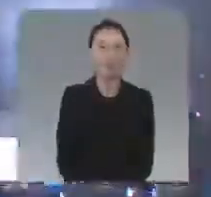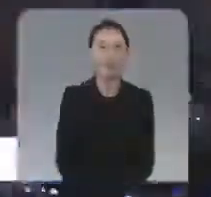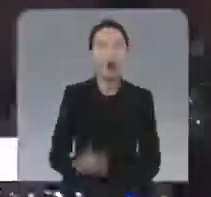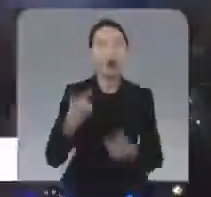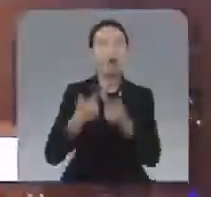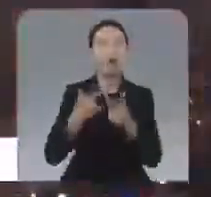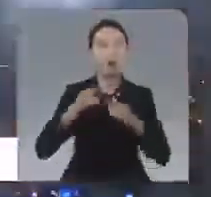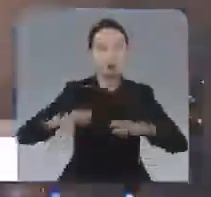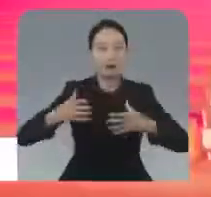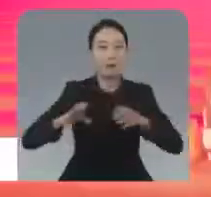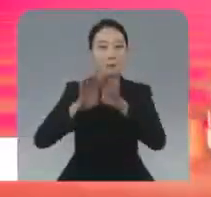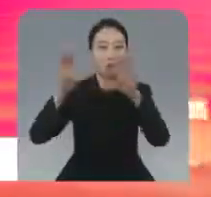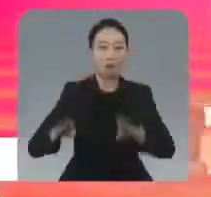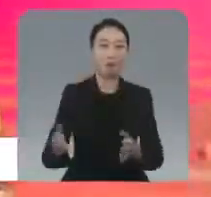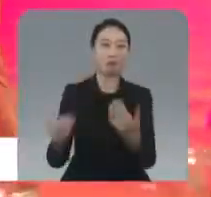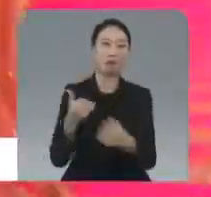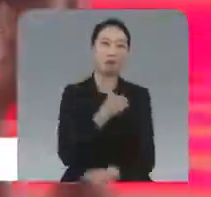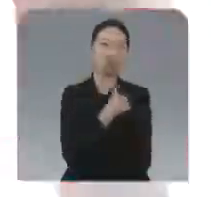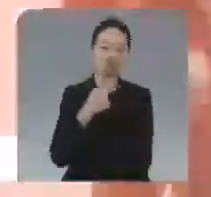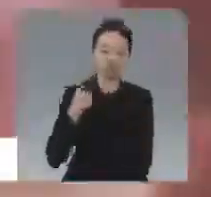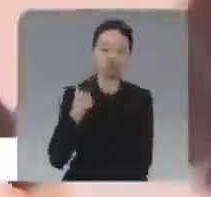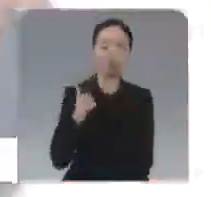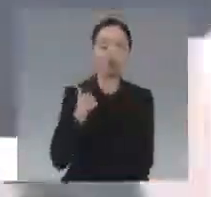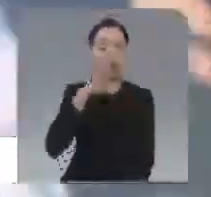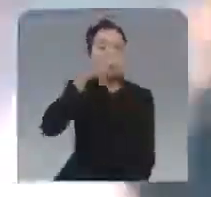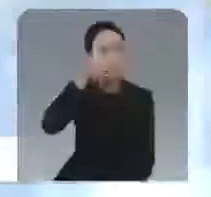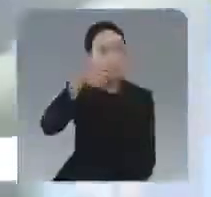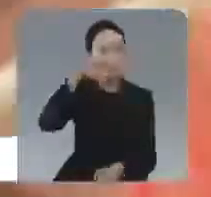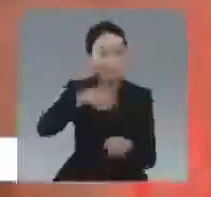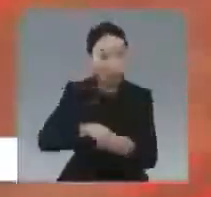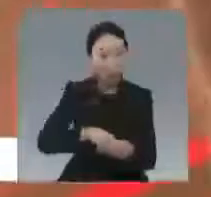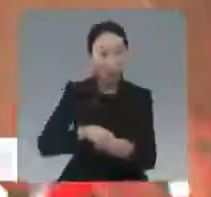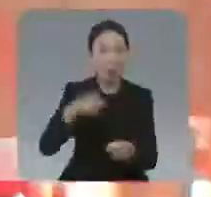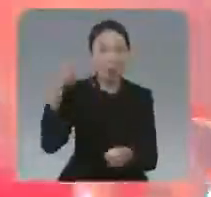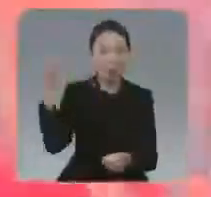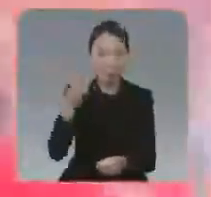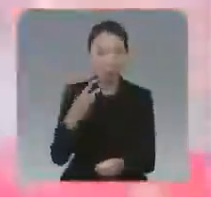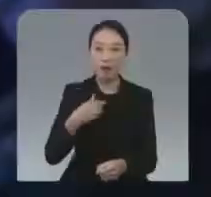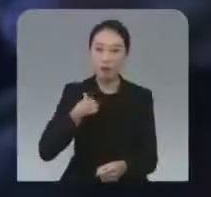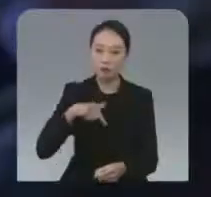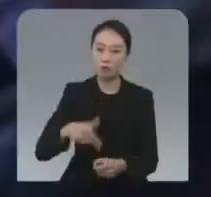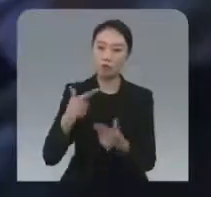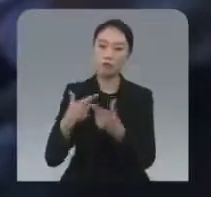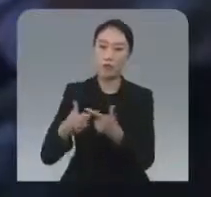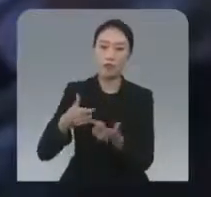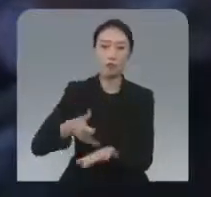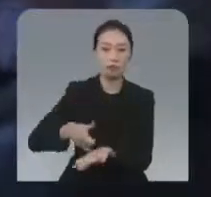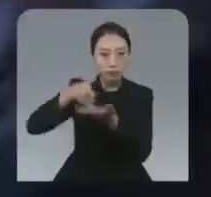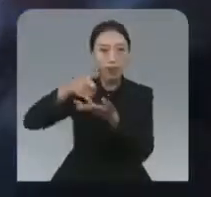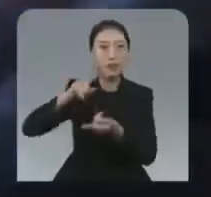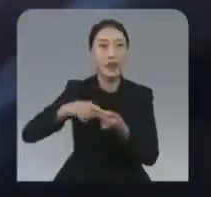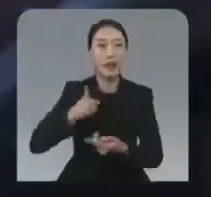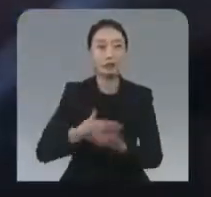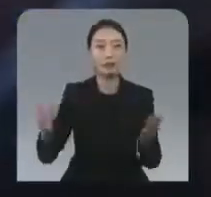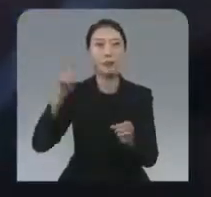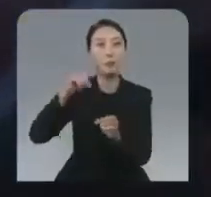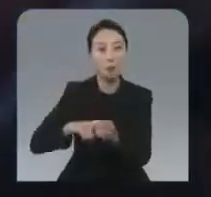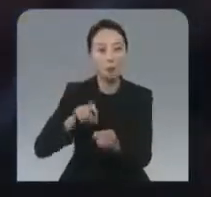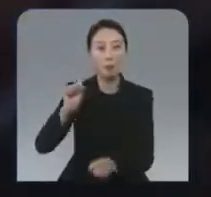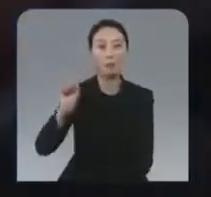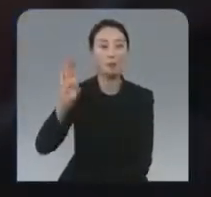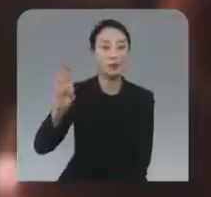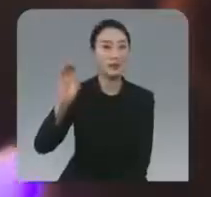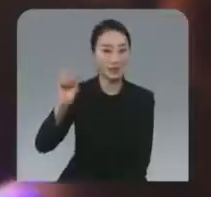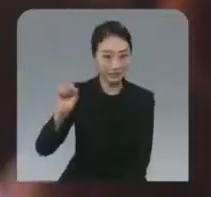cơ hội để thể hiện năng lực chạy đua War expose của Busan vừa giúp nâng cao vị thế của thành phố này trước cộng đồng quốc tế người hâm mộ khắp nơi trên toàn thế giới